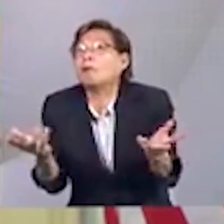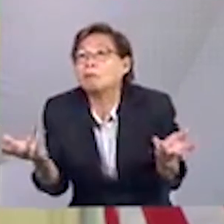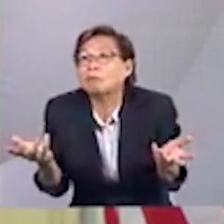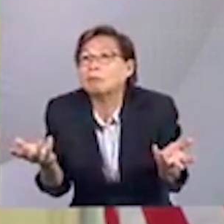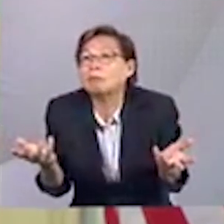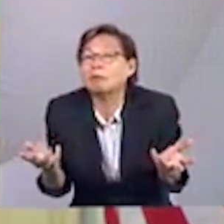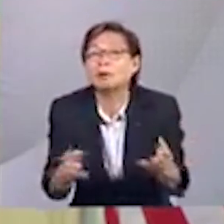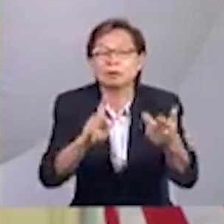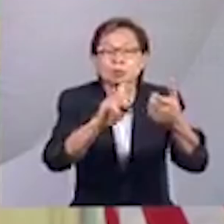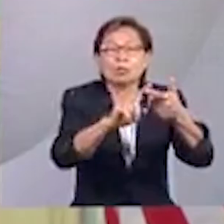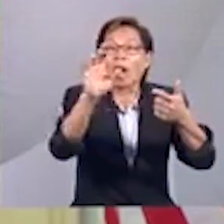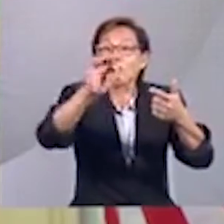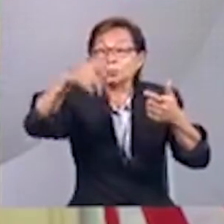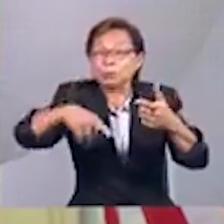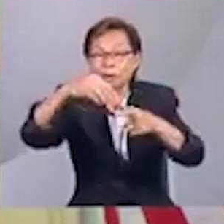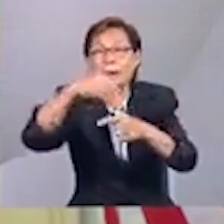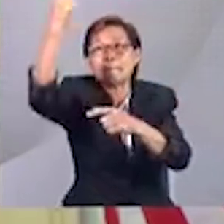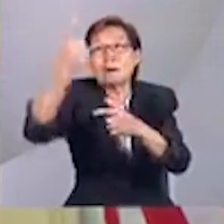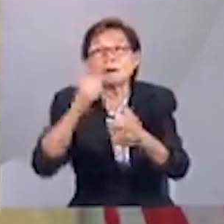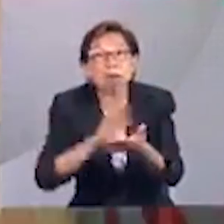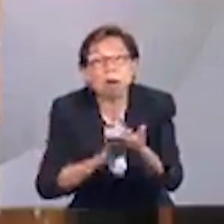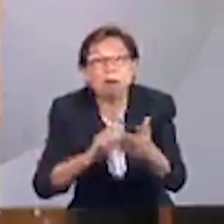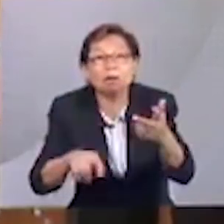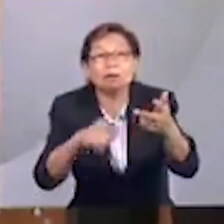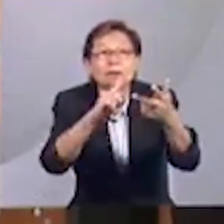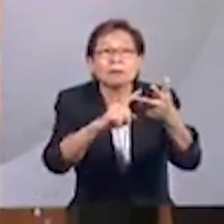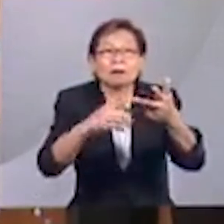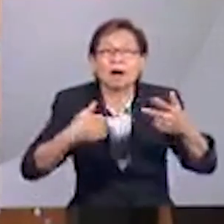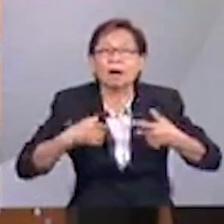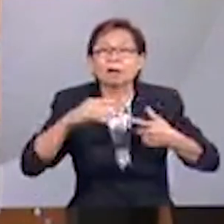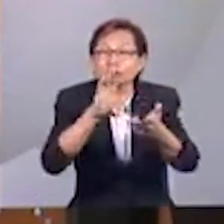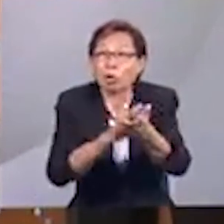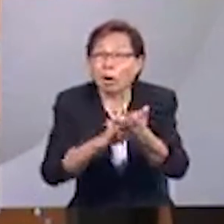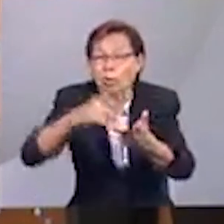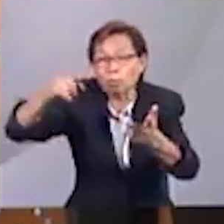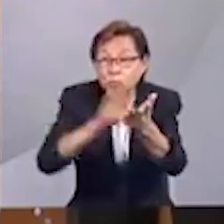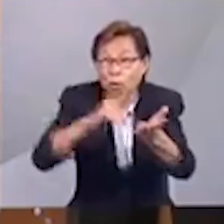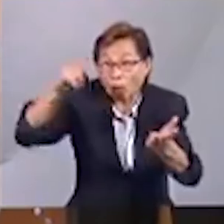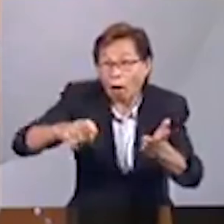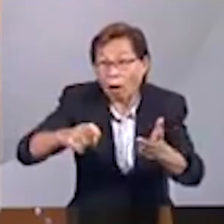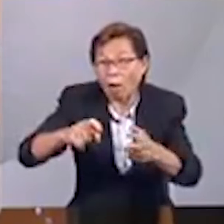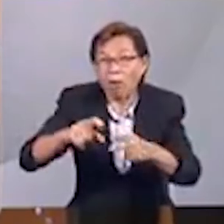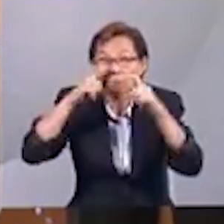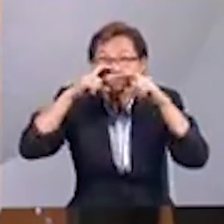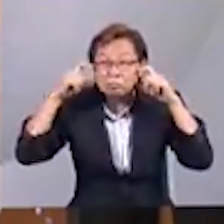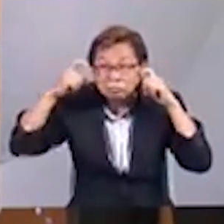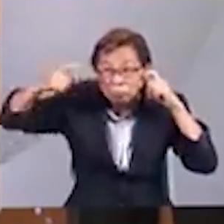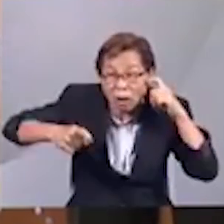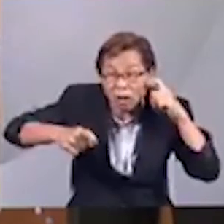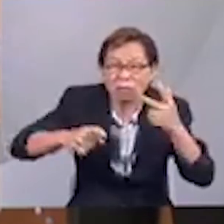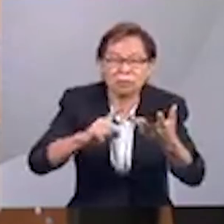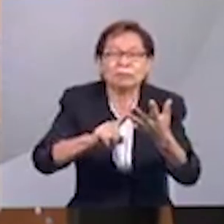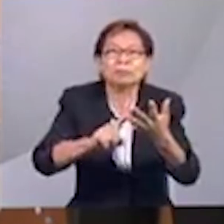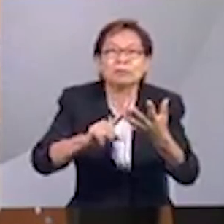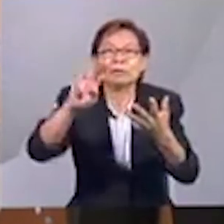Yang kedua, bagaimana SOP di dalam bas sekolah? Dan yang ketiga, adakah pihak sekolah akan mewajibkan pemakaian topi muka?